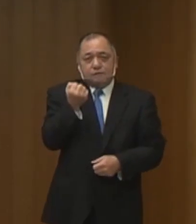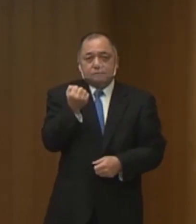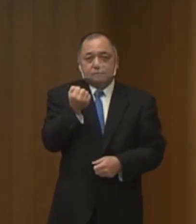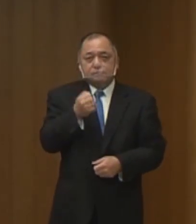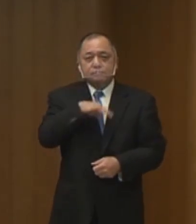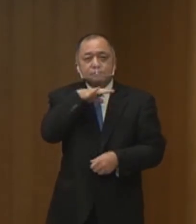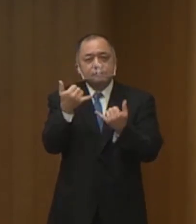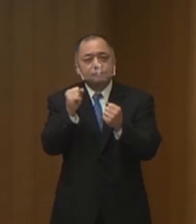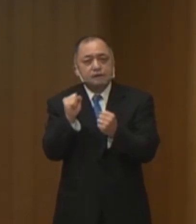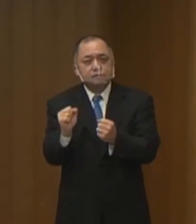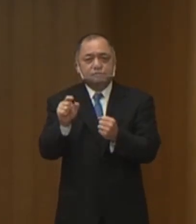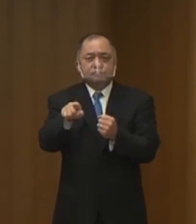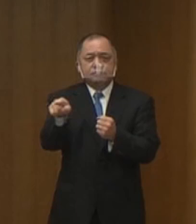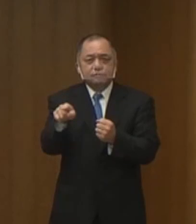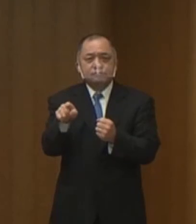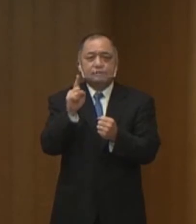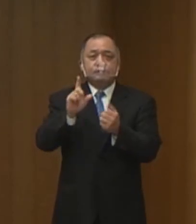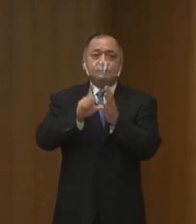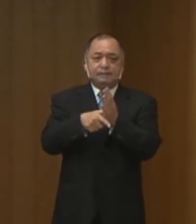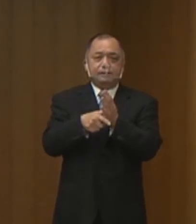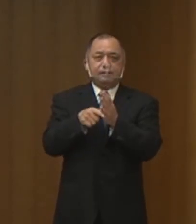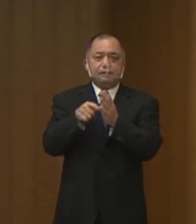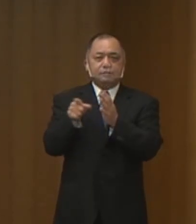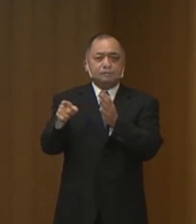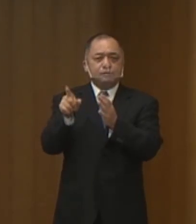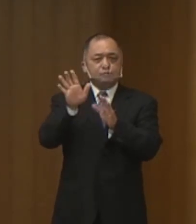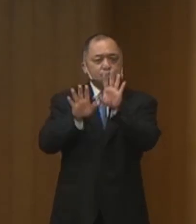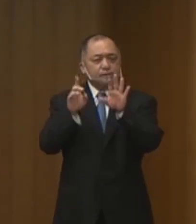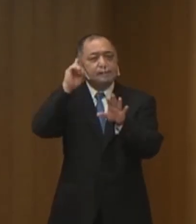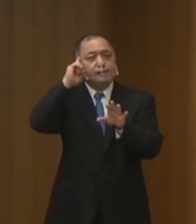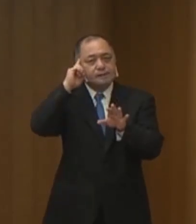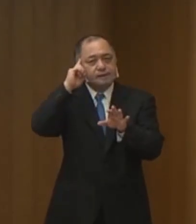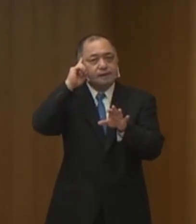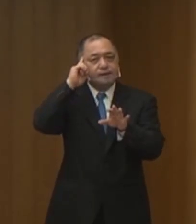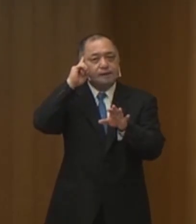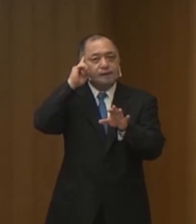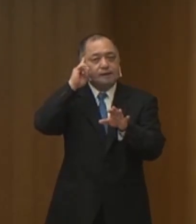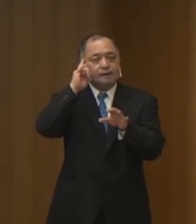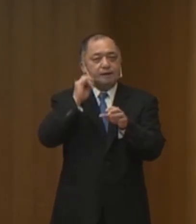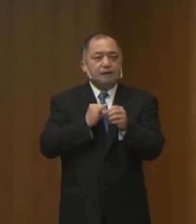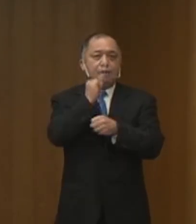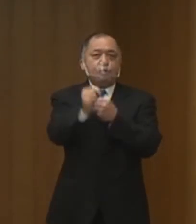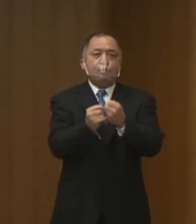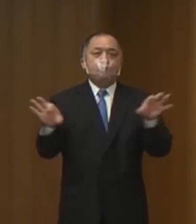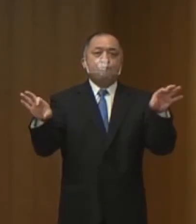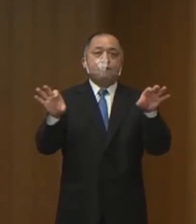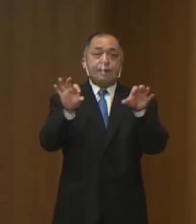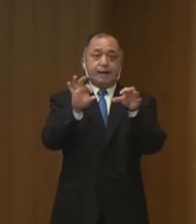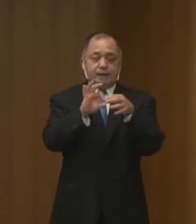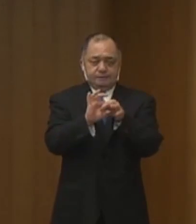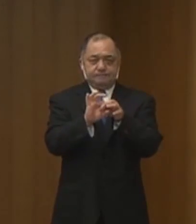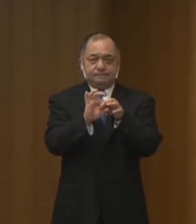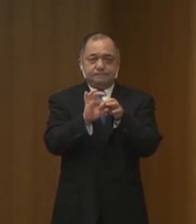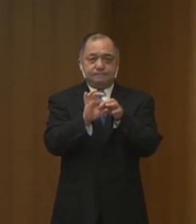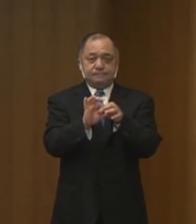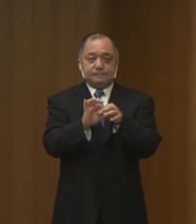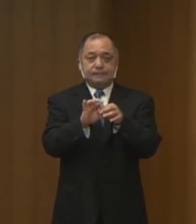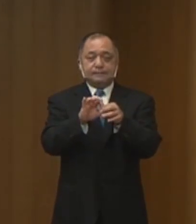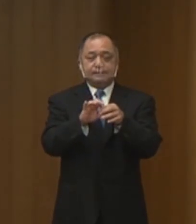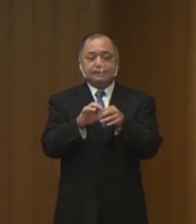についてはですね、そういった状況なども踏まえて、オンライン帰省ということで、そういったものも検討してほしい